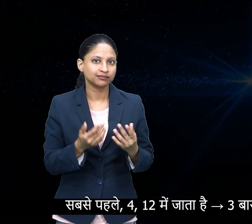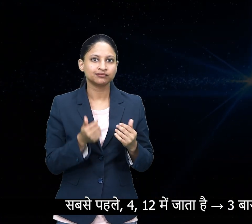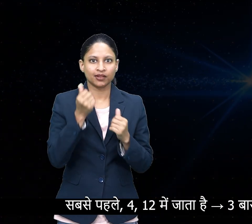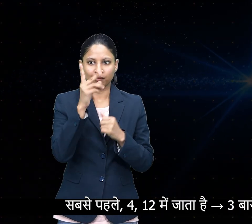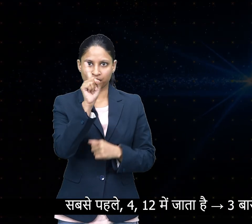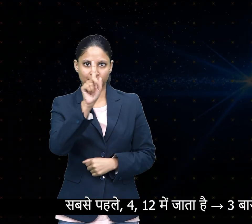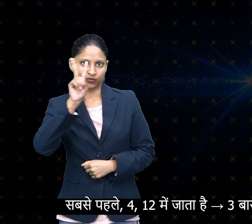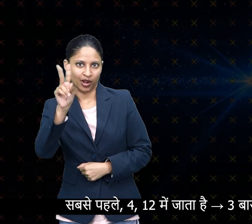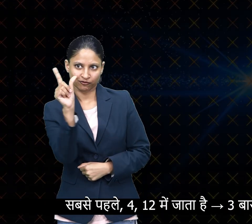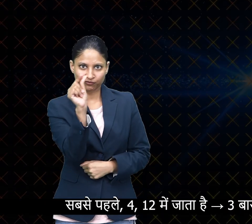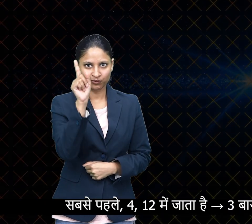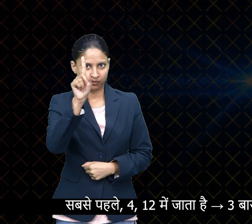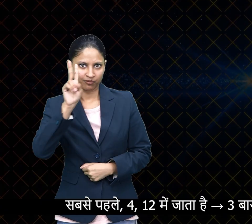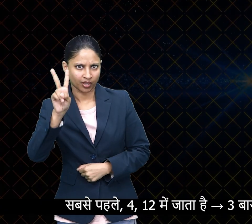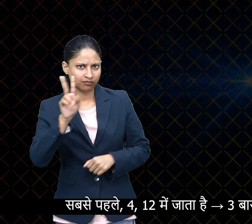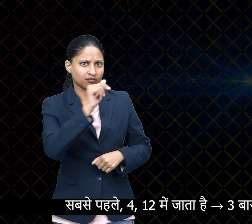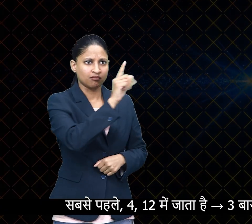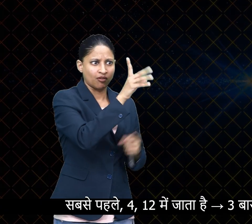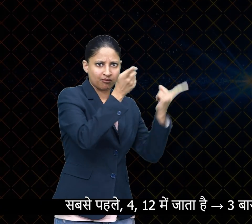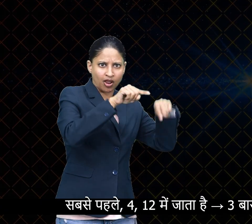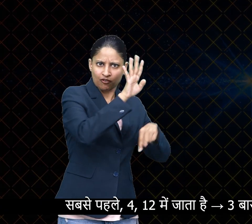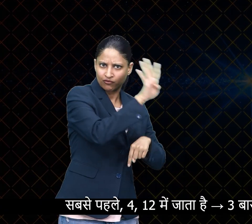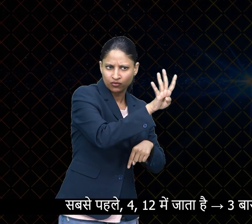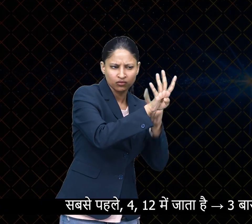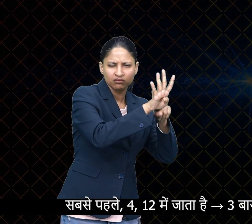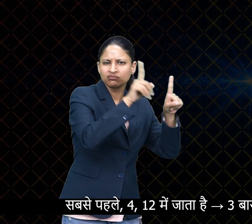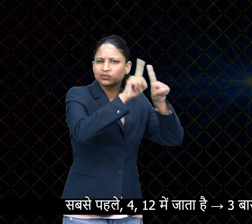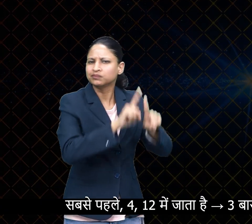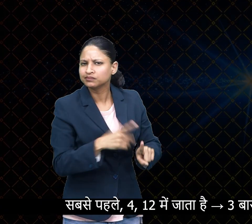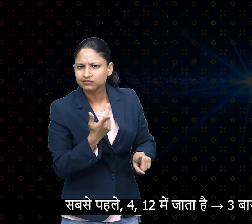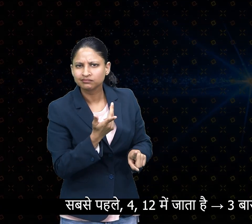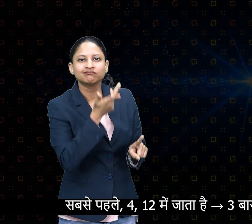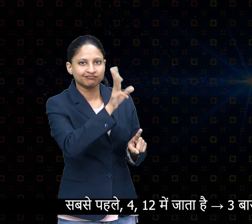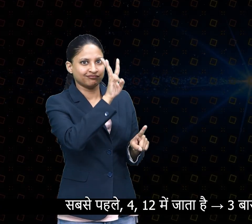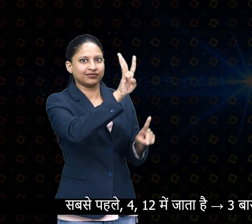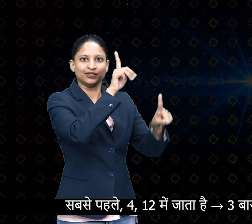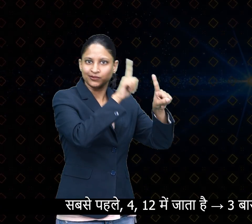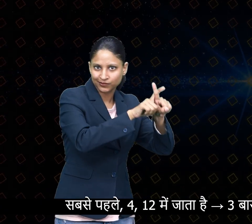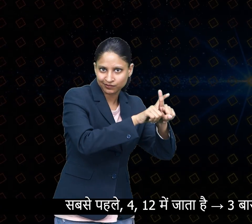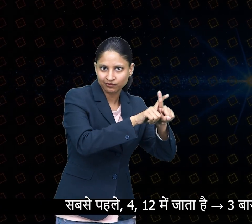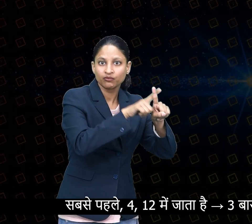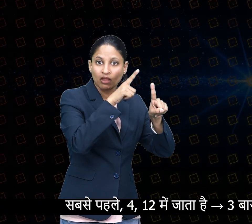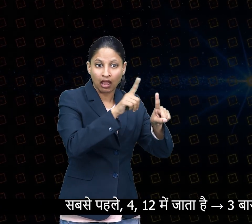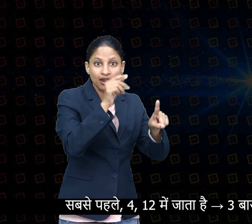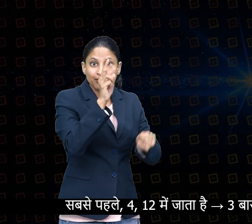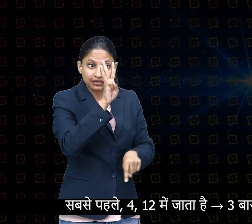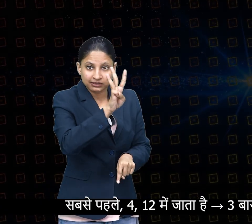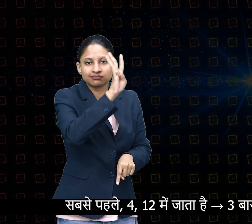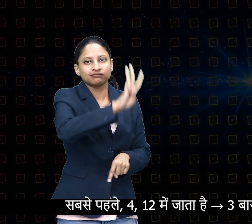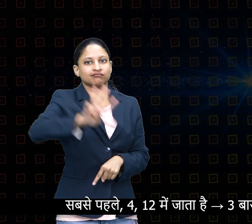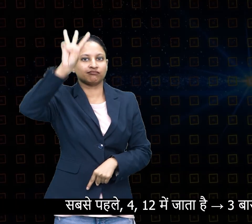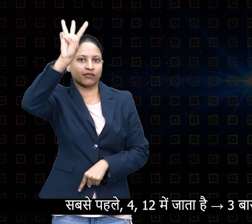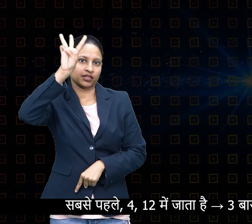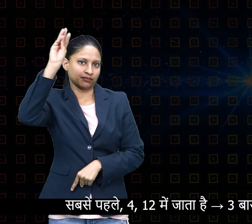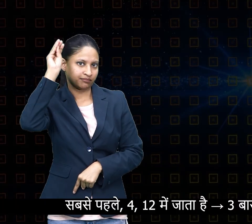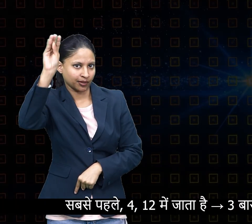सबसे पहले 4 12 में जाता है 3 बार। ऊपर 3 लिखे, गुणा करें। 4 बार 3 बराबर 12।